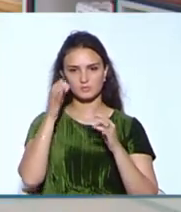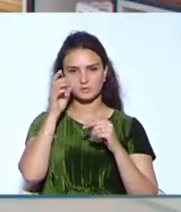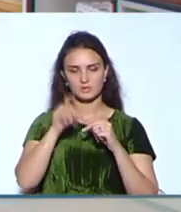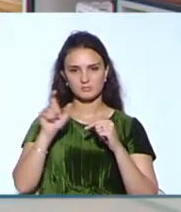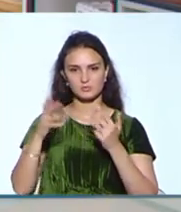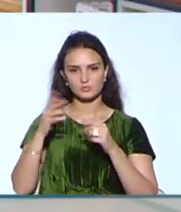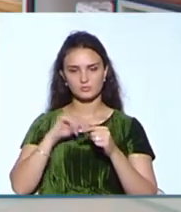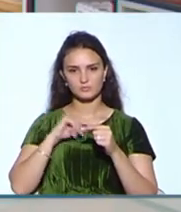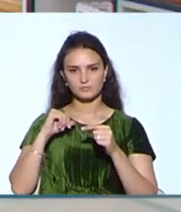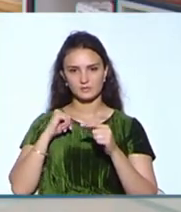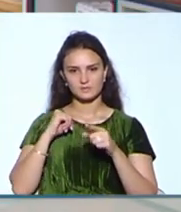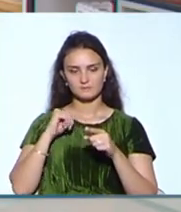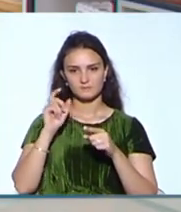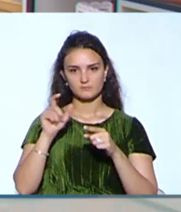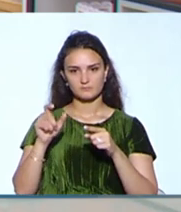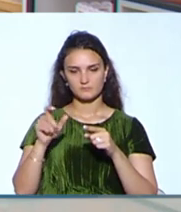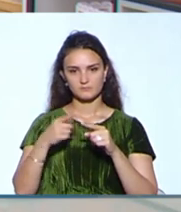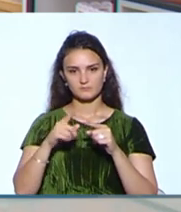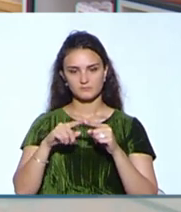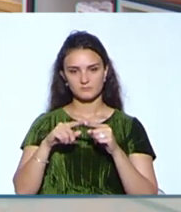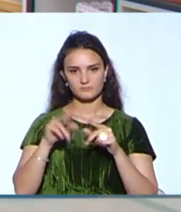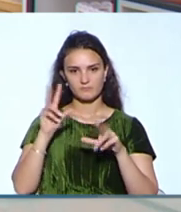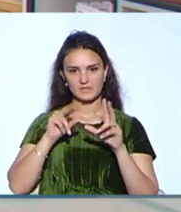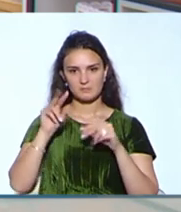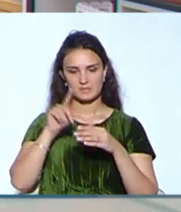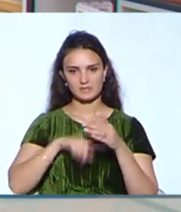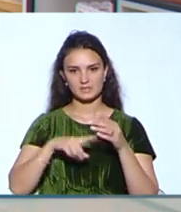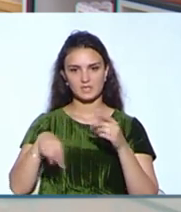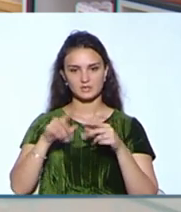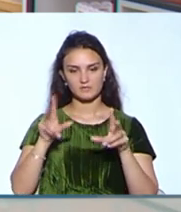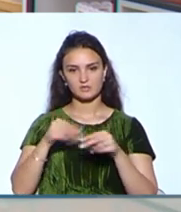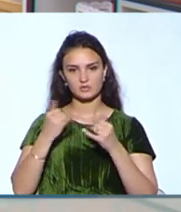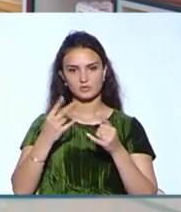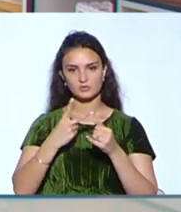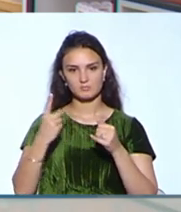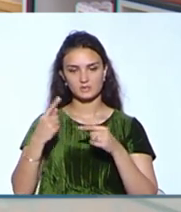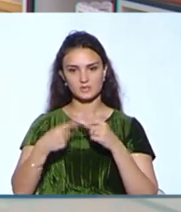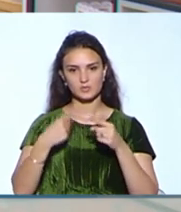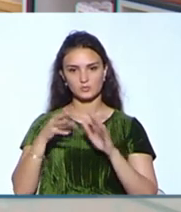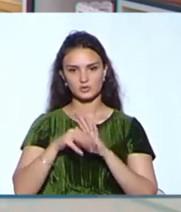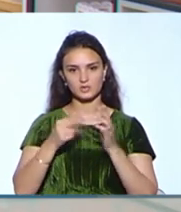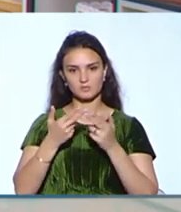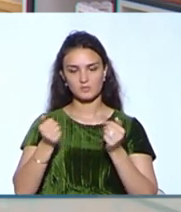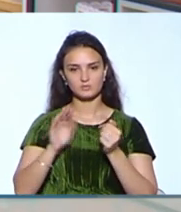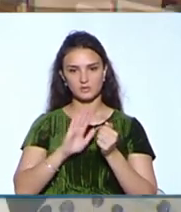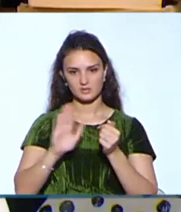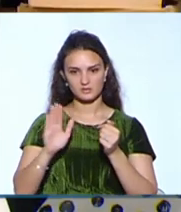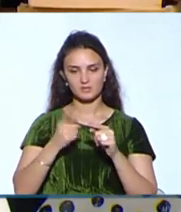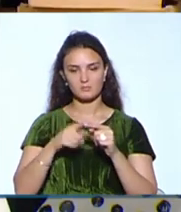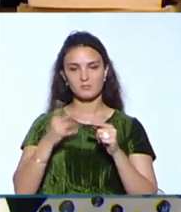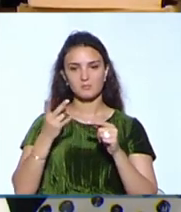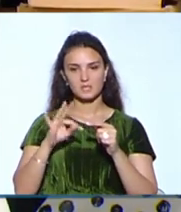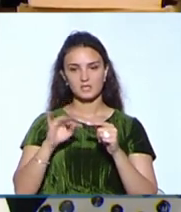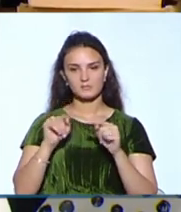თუ თვითნაბადი ბრძენების და გასხივოსნების იმედად ყოფნა გადაგვარჩენს დღეს 21 საუკუნეში. რა თქმა უნდა, არა.